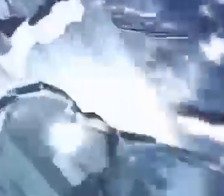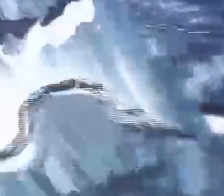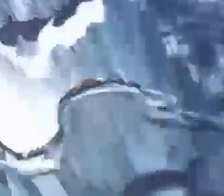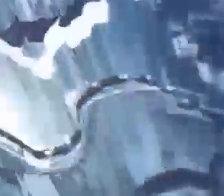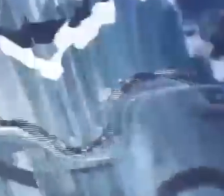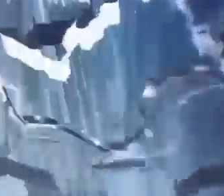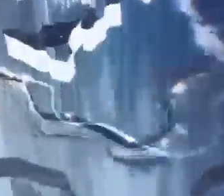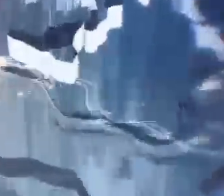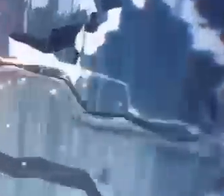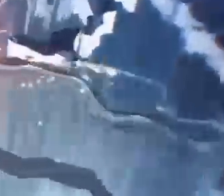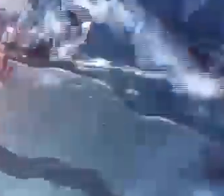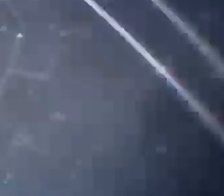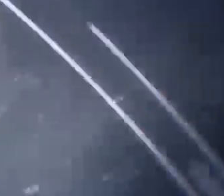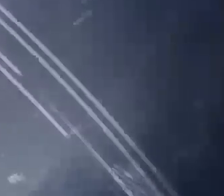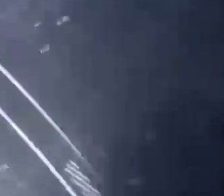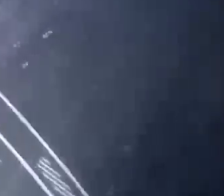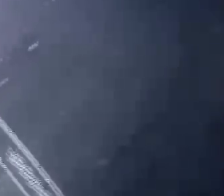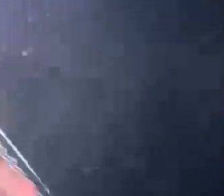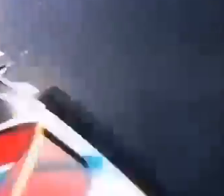ام